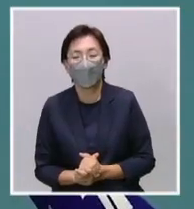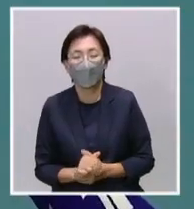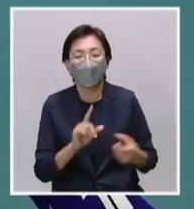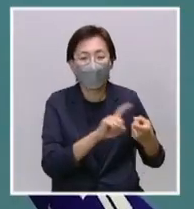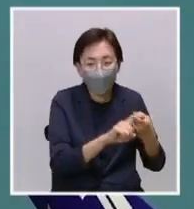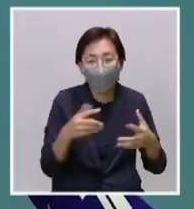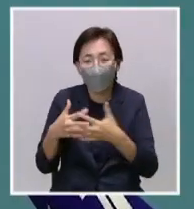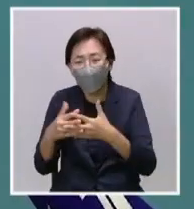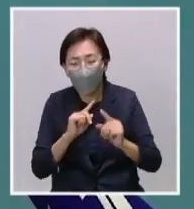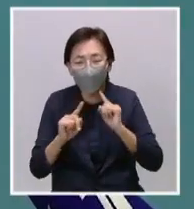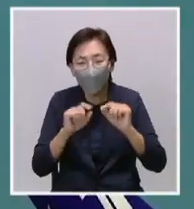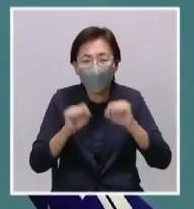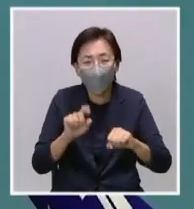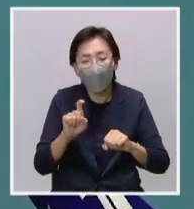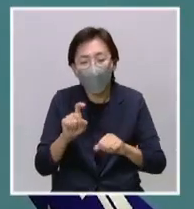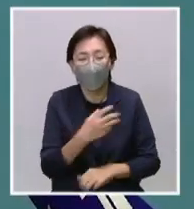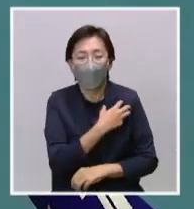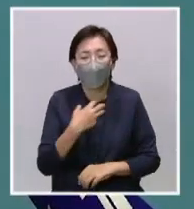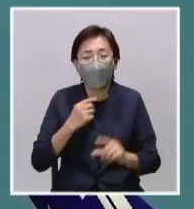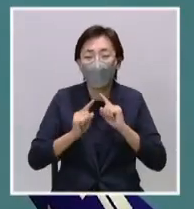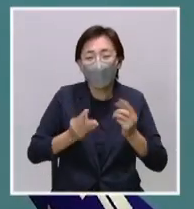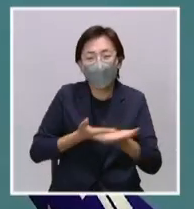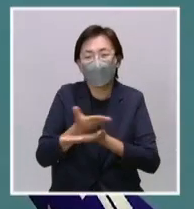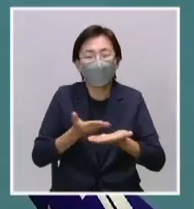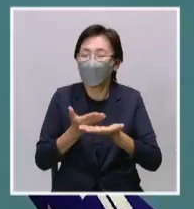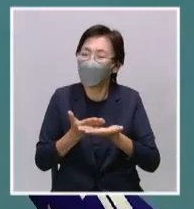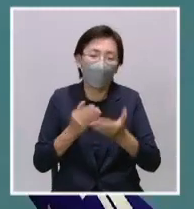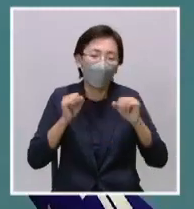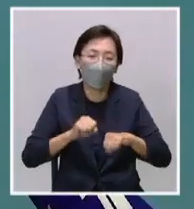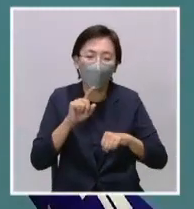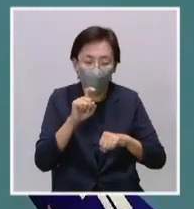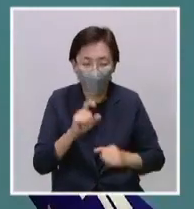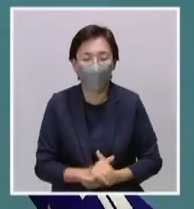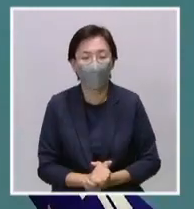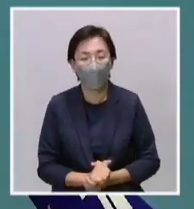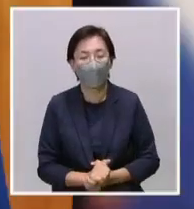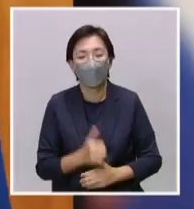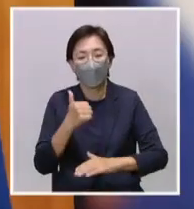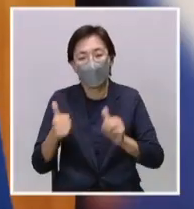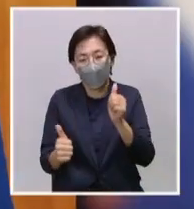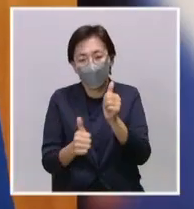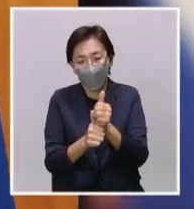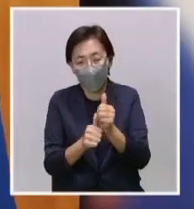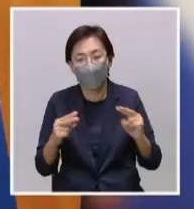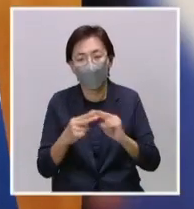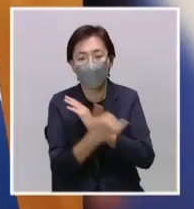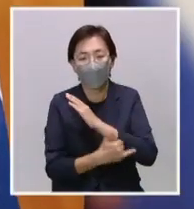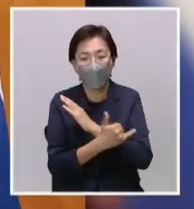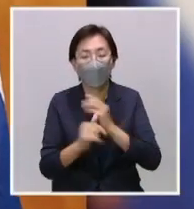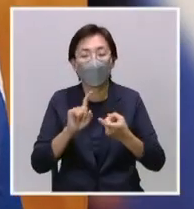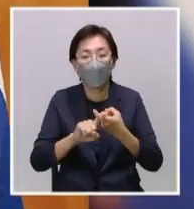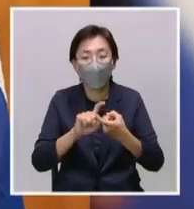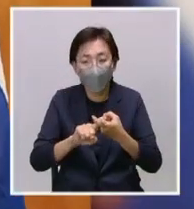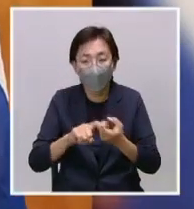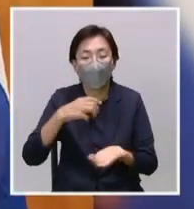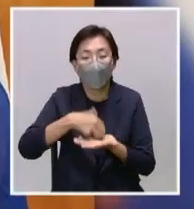ความคาดหวังด้านความก้าวหน้าทางการพูดจากการเจรจาครั้งนี้ลงสัตว์เอ้อเลี้ยว korgรัฐมนตรีช่วยต่างประเทศรัสเซีย